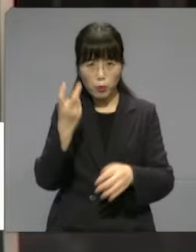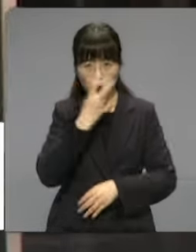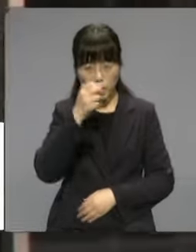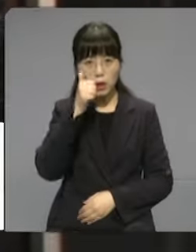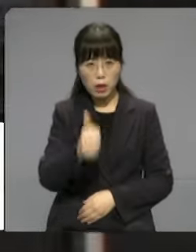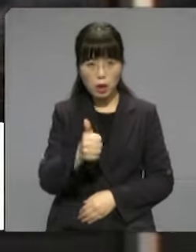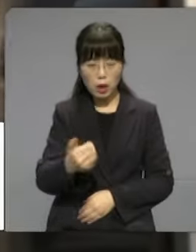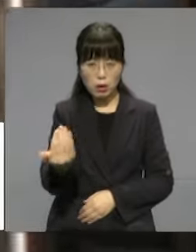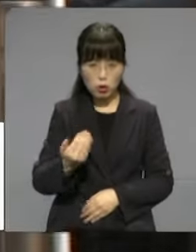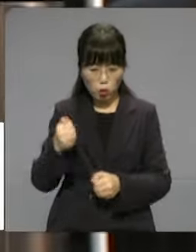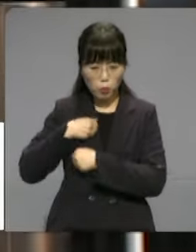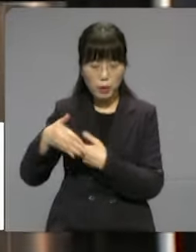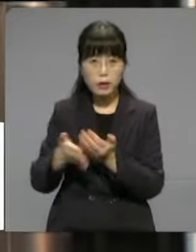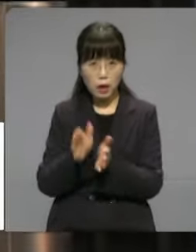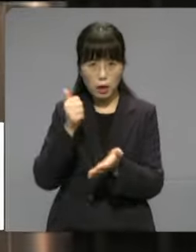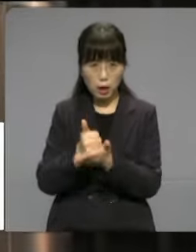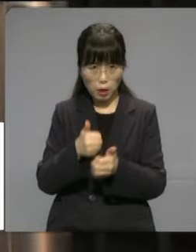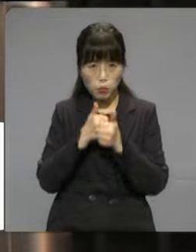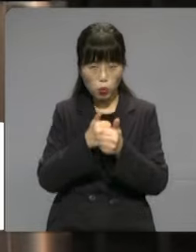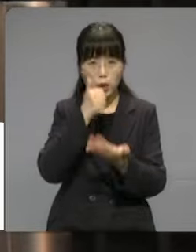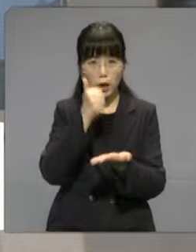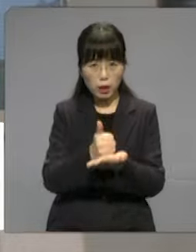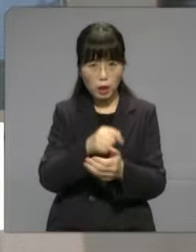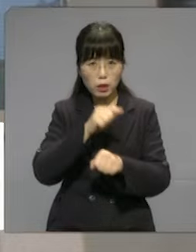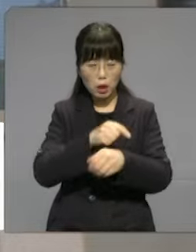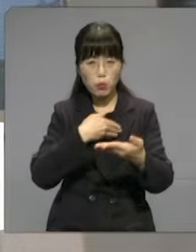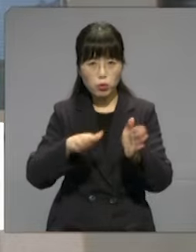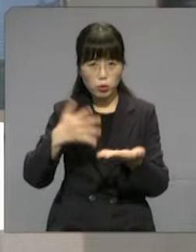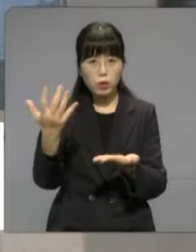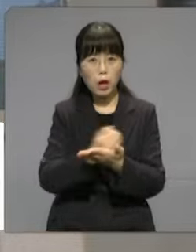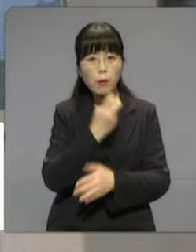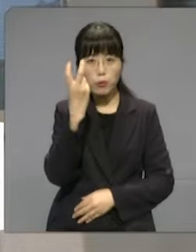법무관리관과 전 국방장관 군사보좌관의